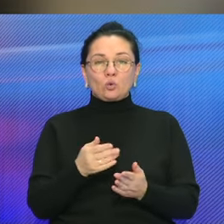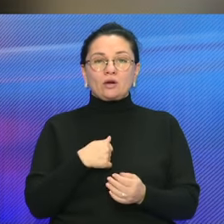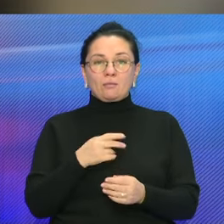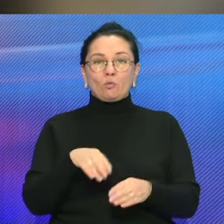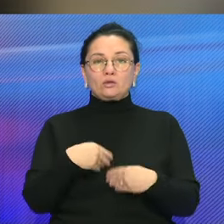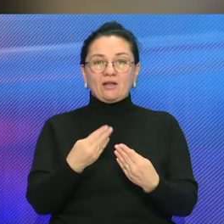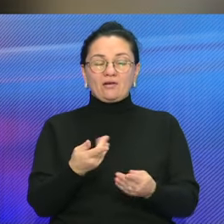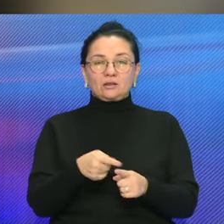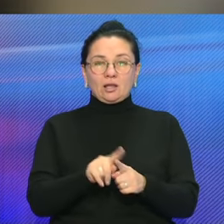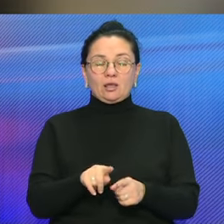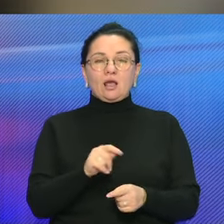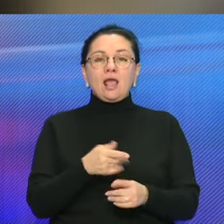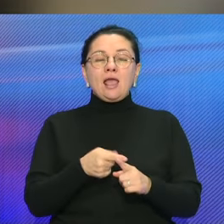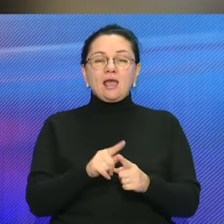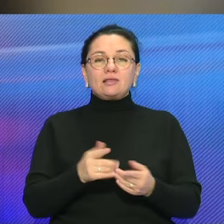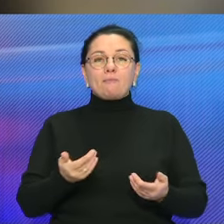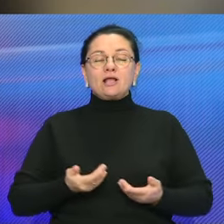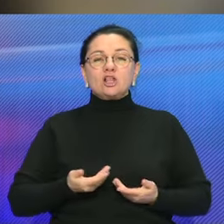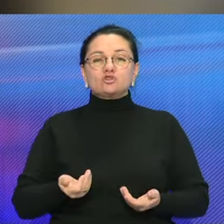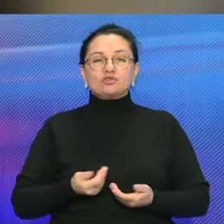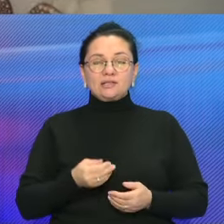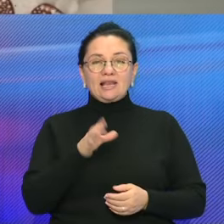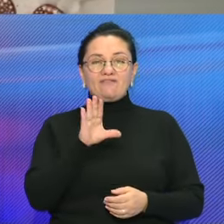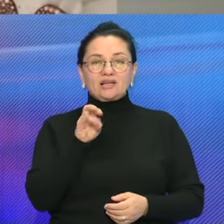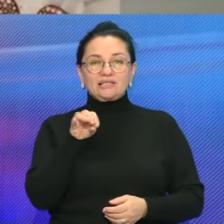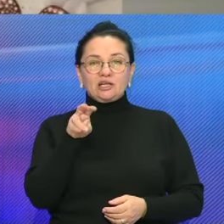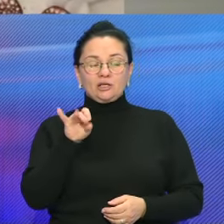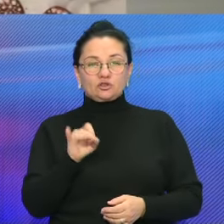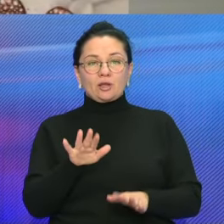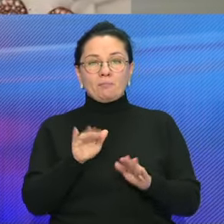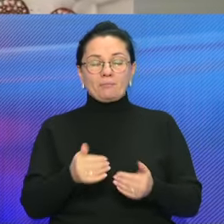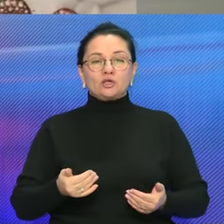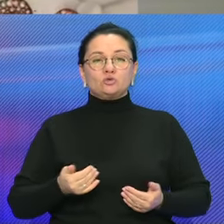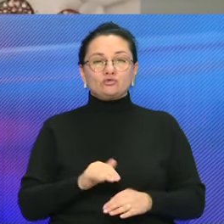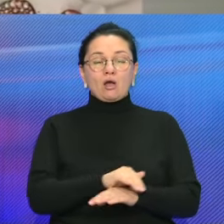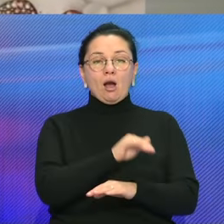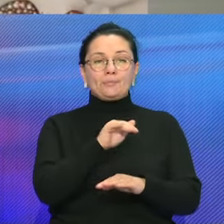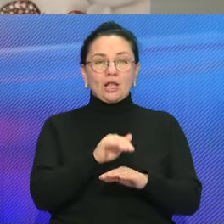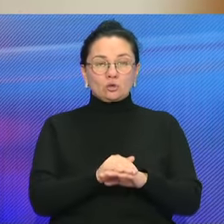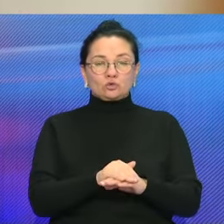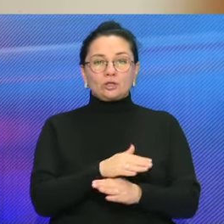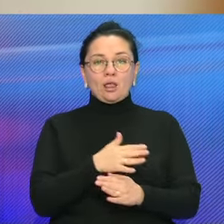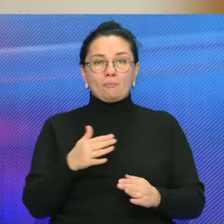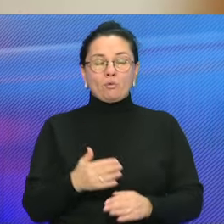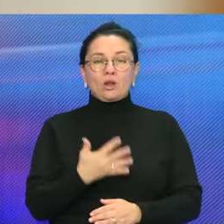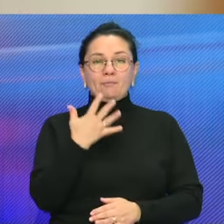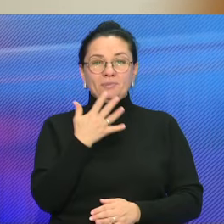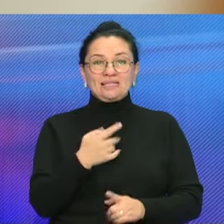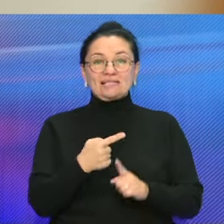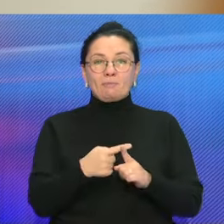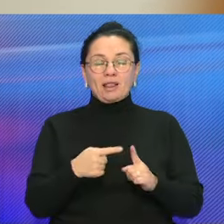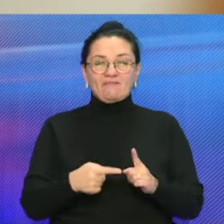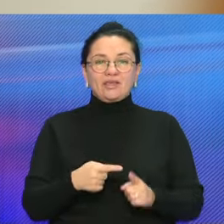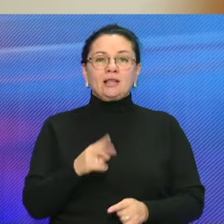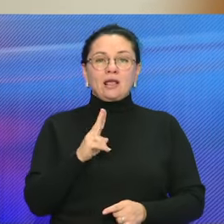37-летний житель агрогородка Вертялішкі Гродненского района. По месту жительства мужчины обнаружено изъято более 5,5 килограммов